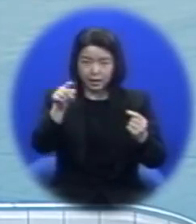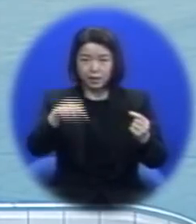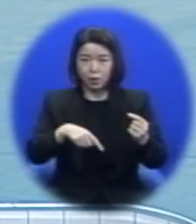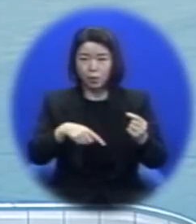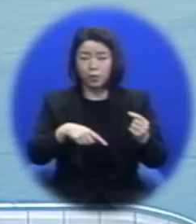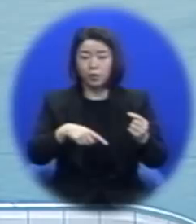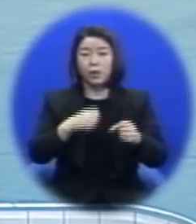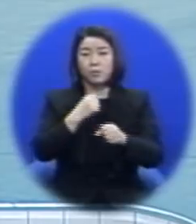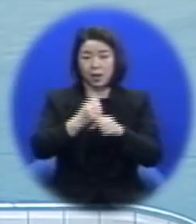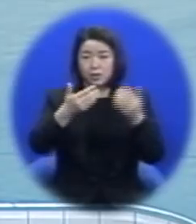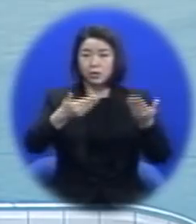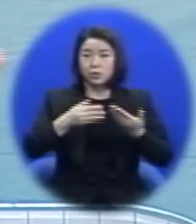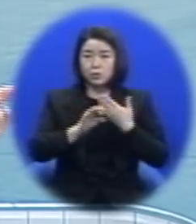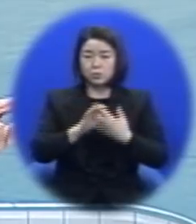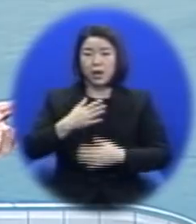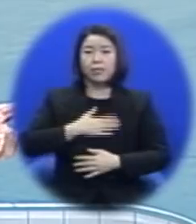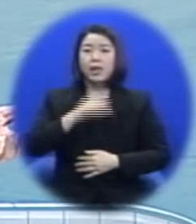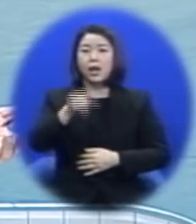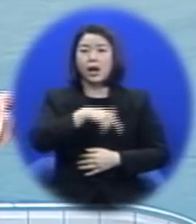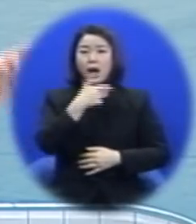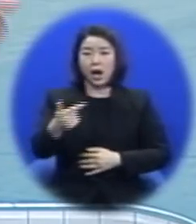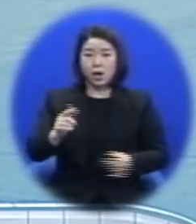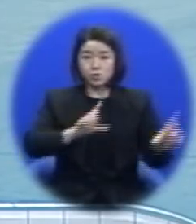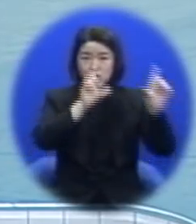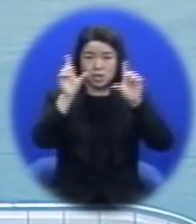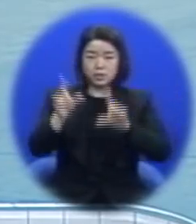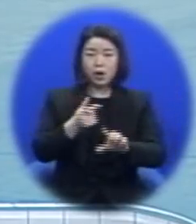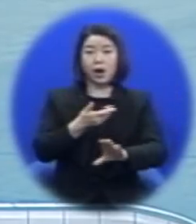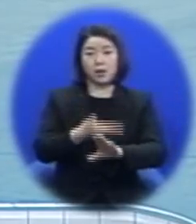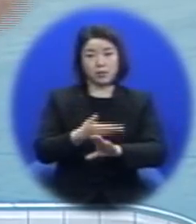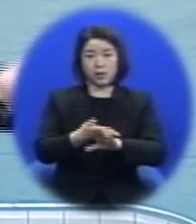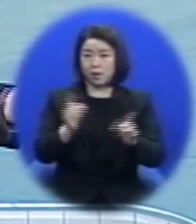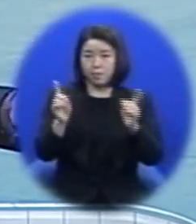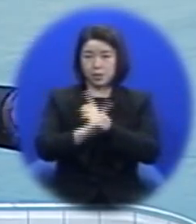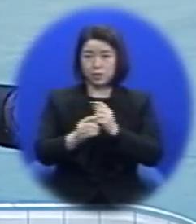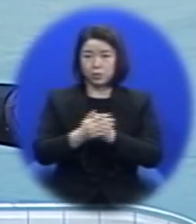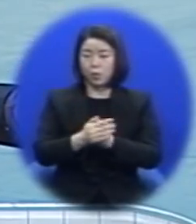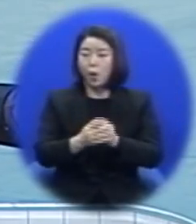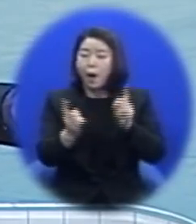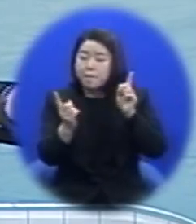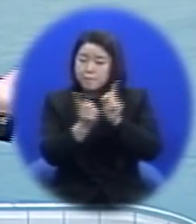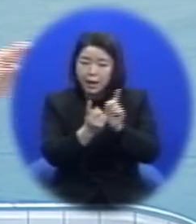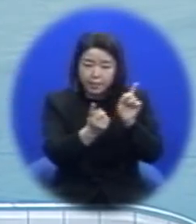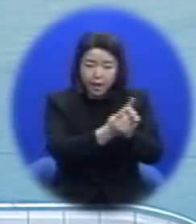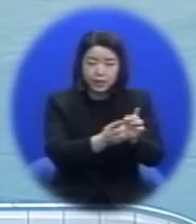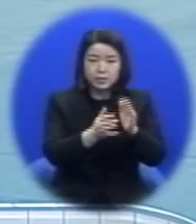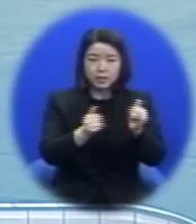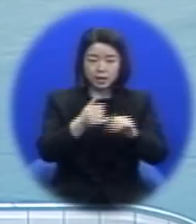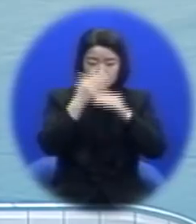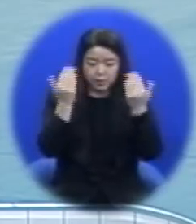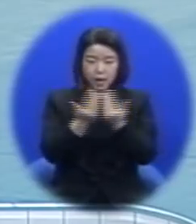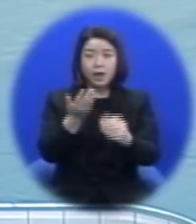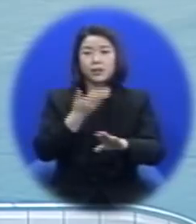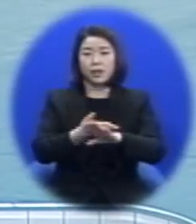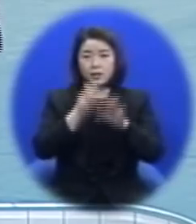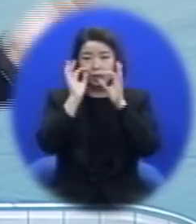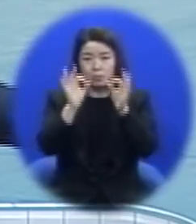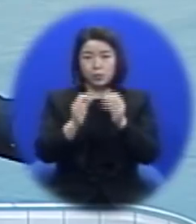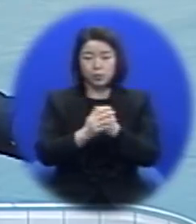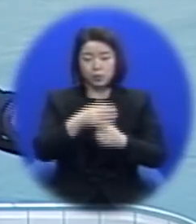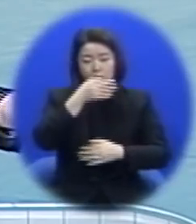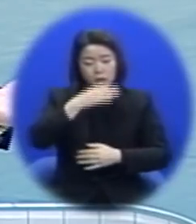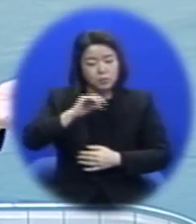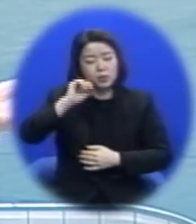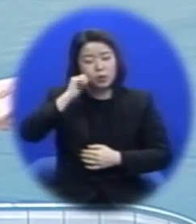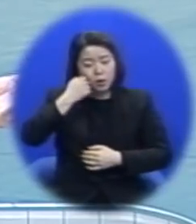해줘도 내 하루의 생활이 다르고 만나는 사람이 다 달리 보이고 힘들고 어려웠다는 것들을